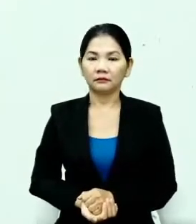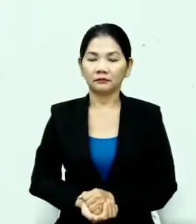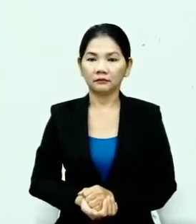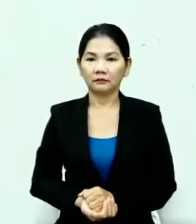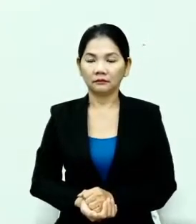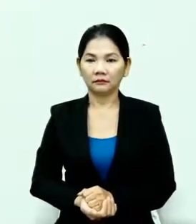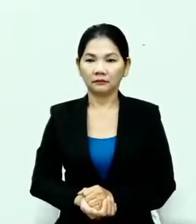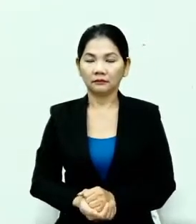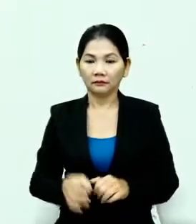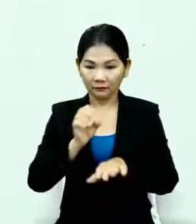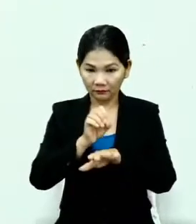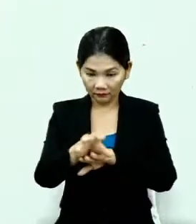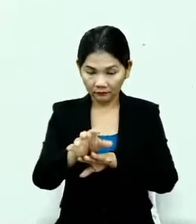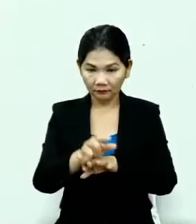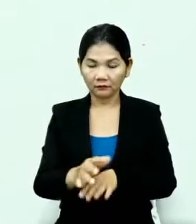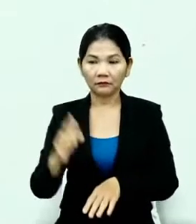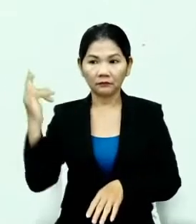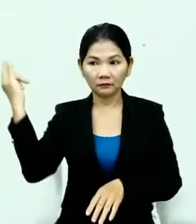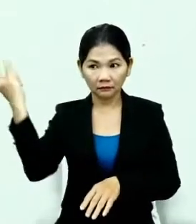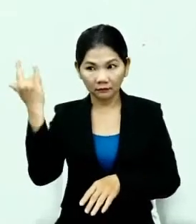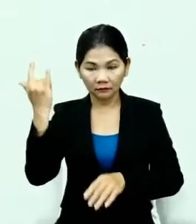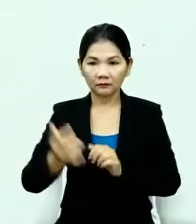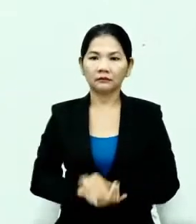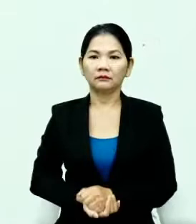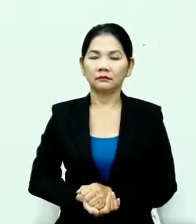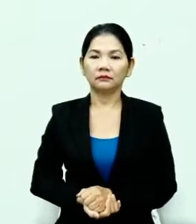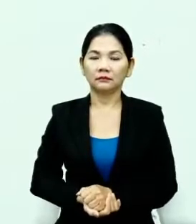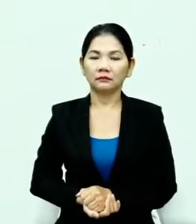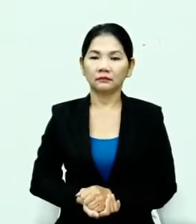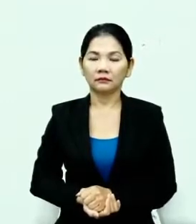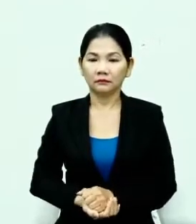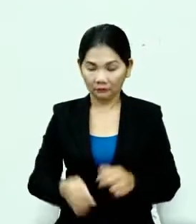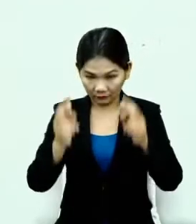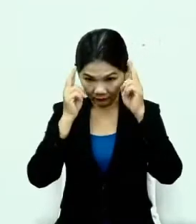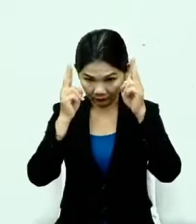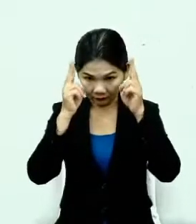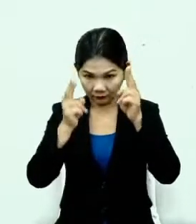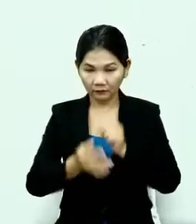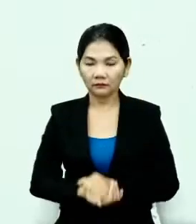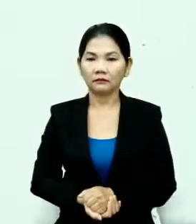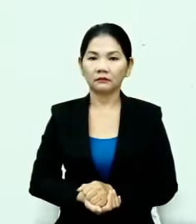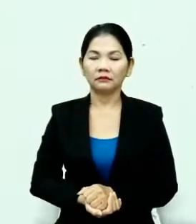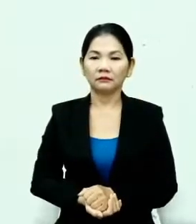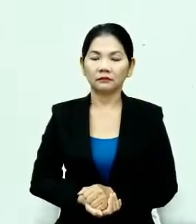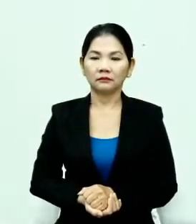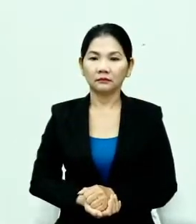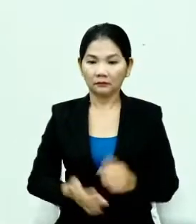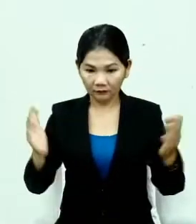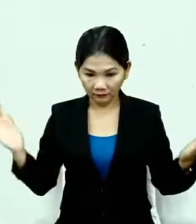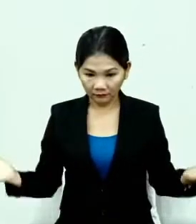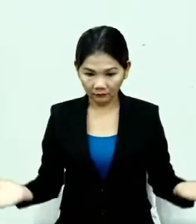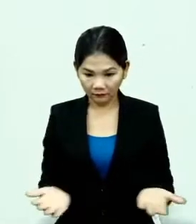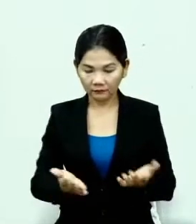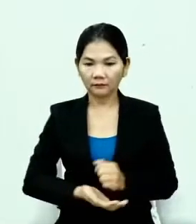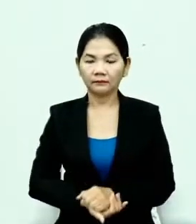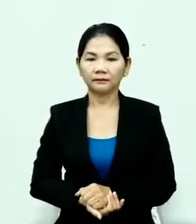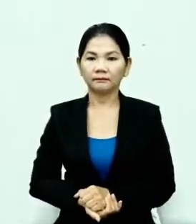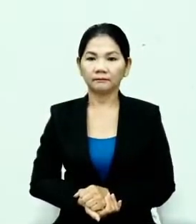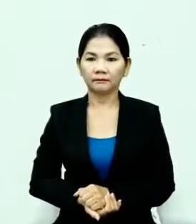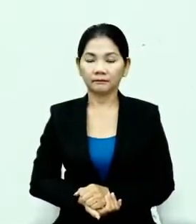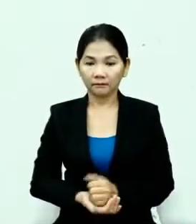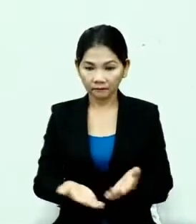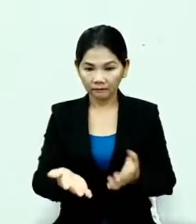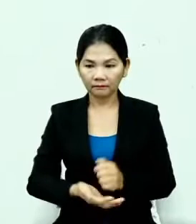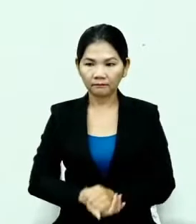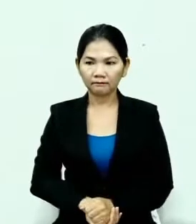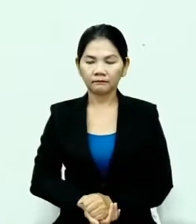miến. Bỏ đáy. Ốp rúm. Nái nòm. Chà con ăn